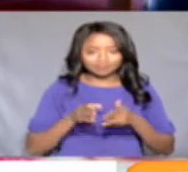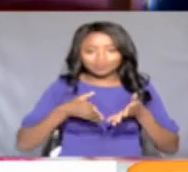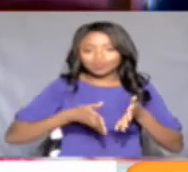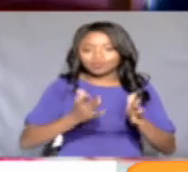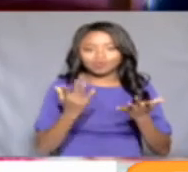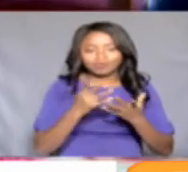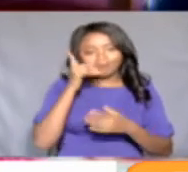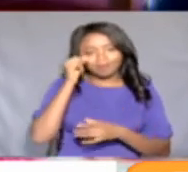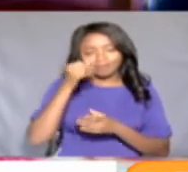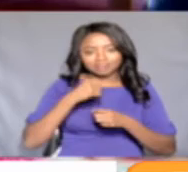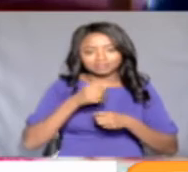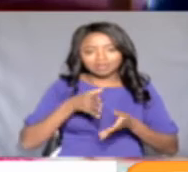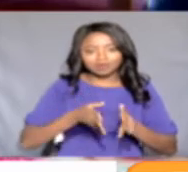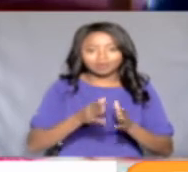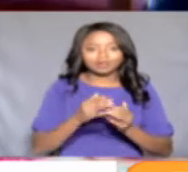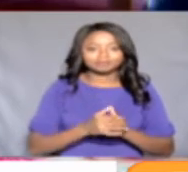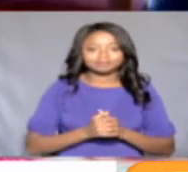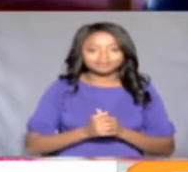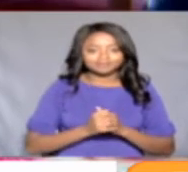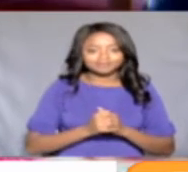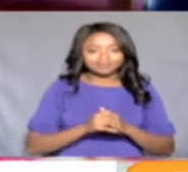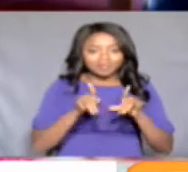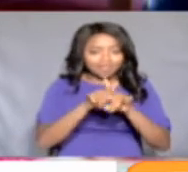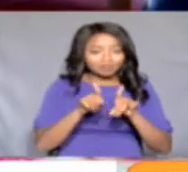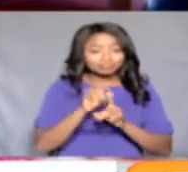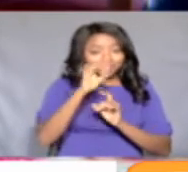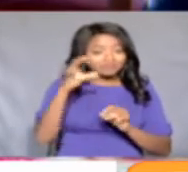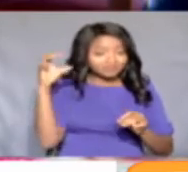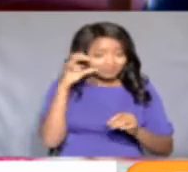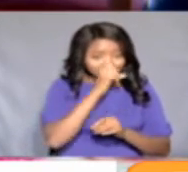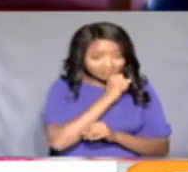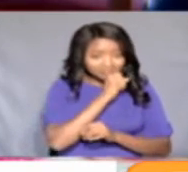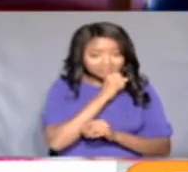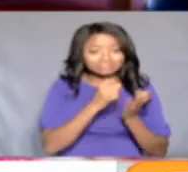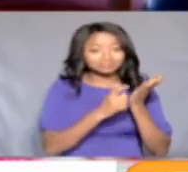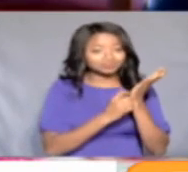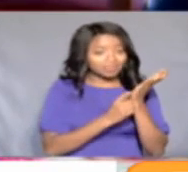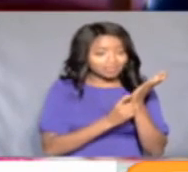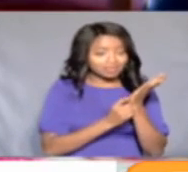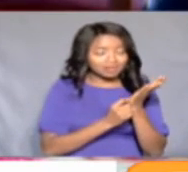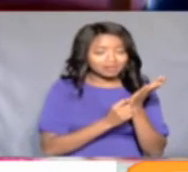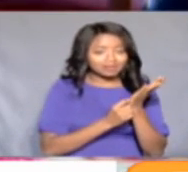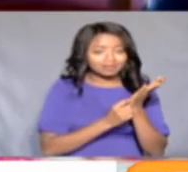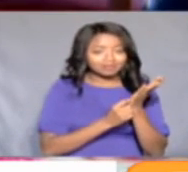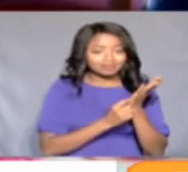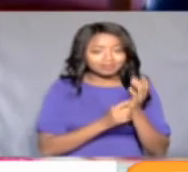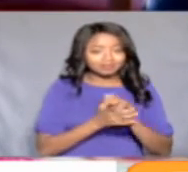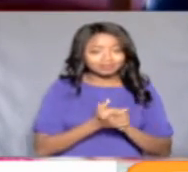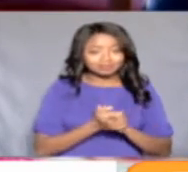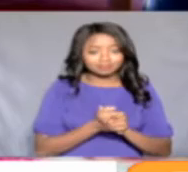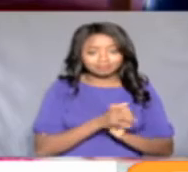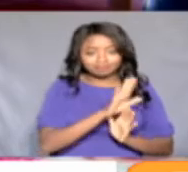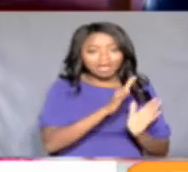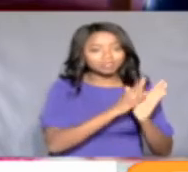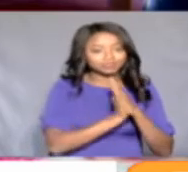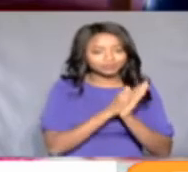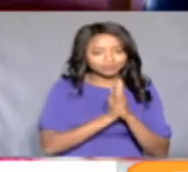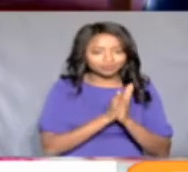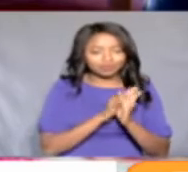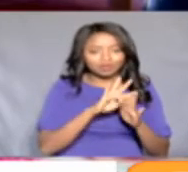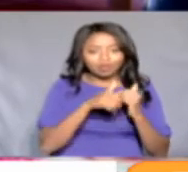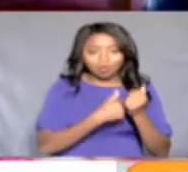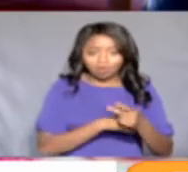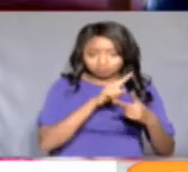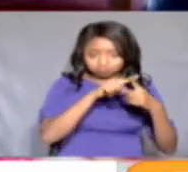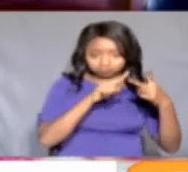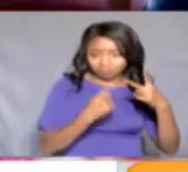ya Mombasa Road. Mimi ni Mashirima Kapombe, kama ulikosa kwa Kiswahili makala hayo maalum ni Hekaya